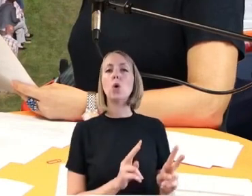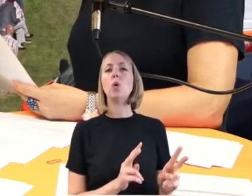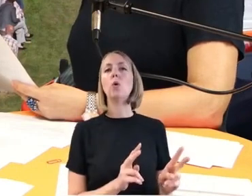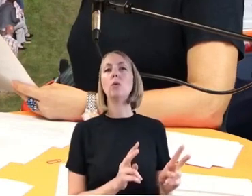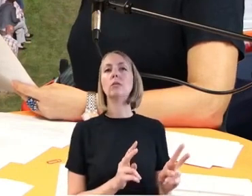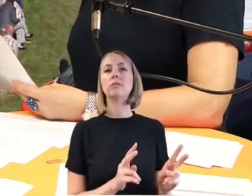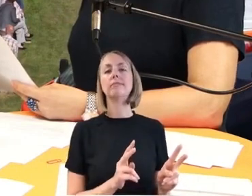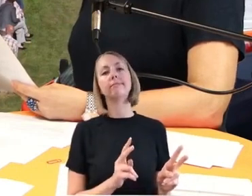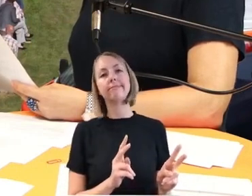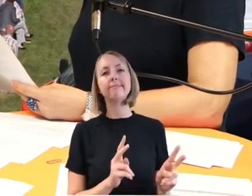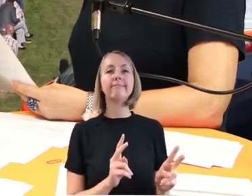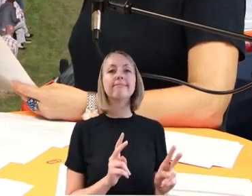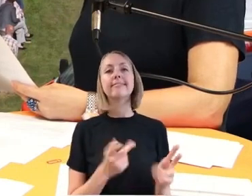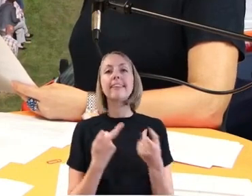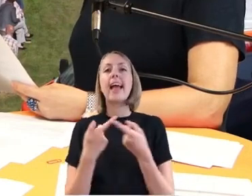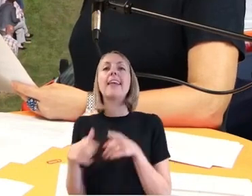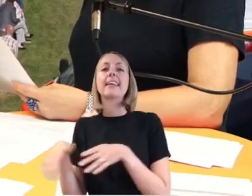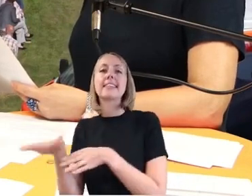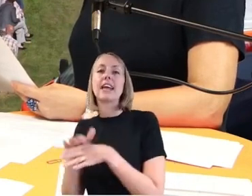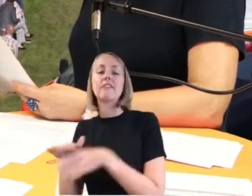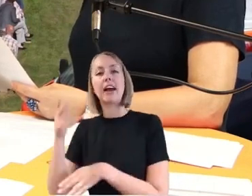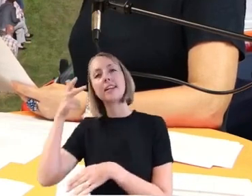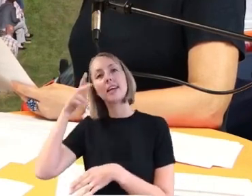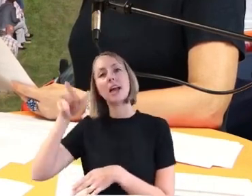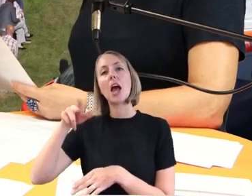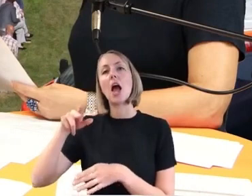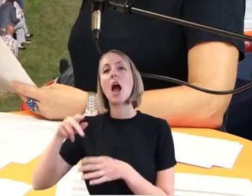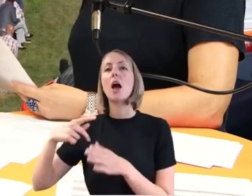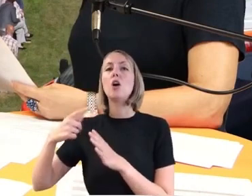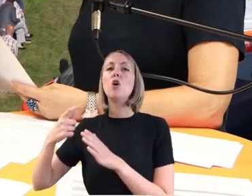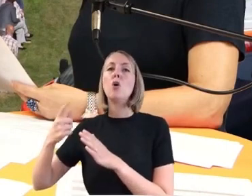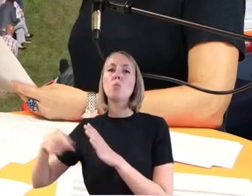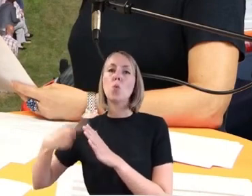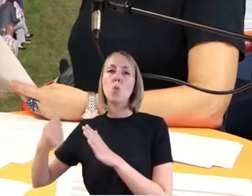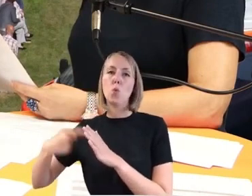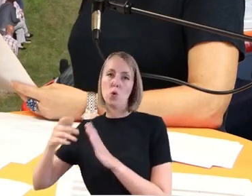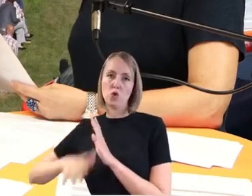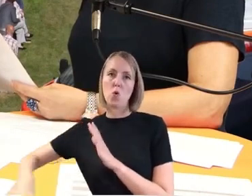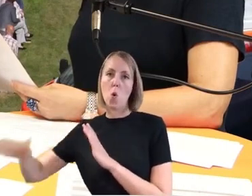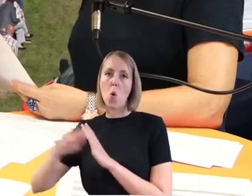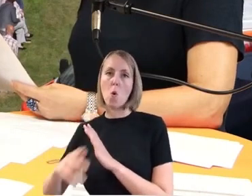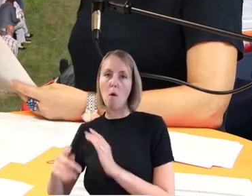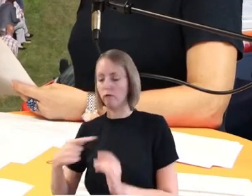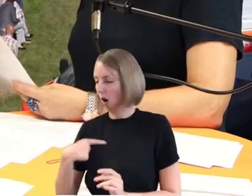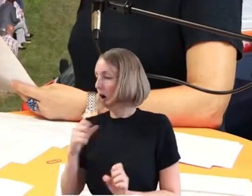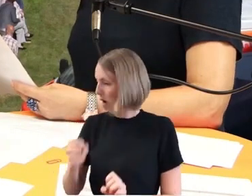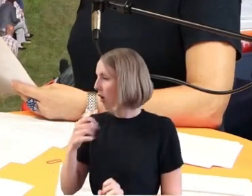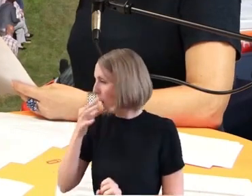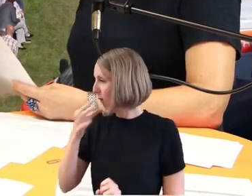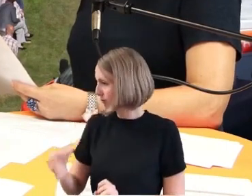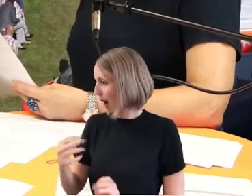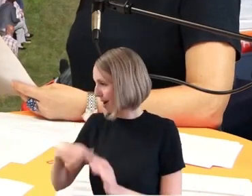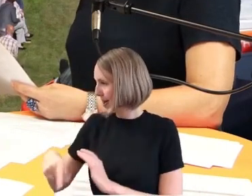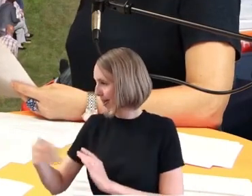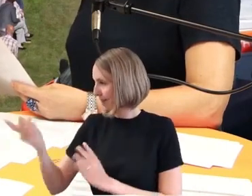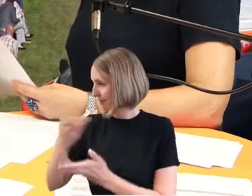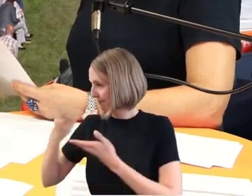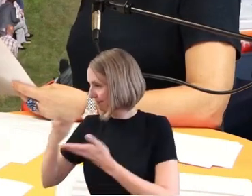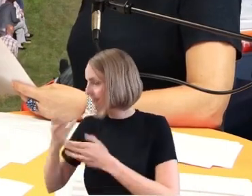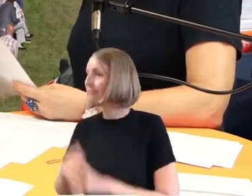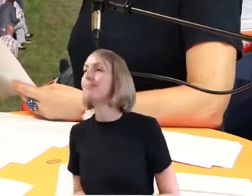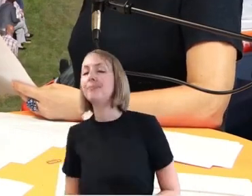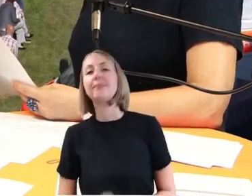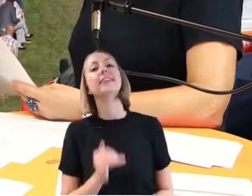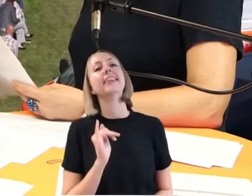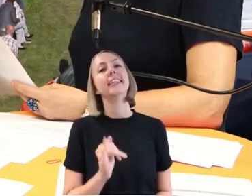eigentlich in mein Nachbarreferat zu dem Herrn Mühlenhof. Dann frage ich den jetzt. Ja, die Sichtung, ich werde auf den Bereich oder